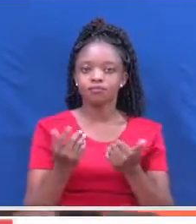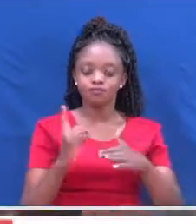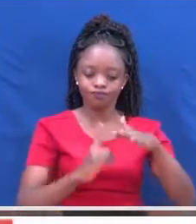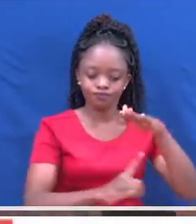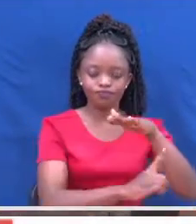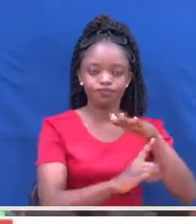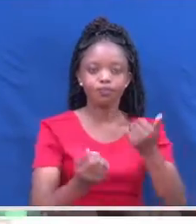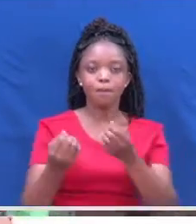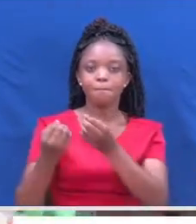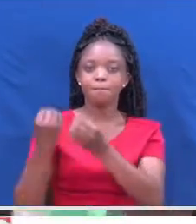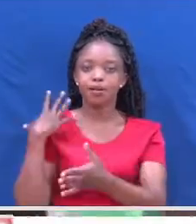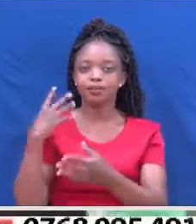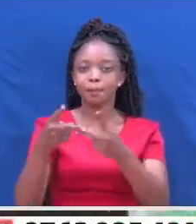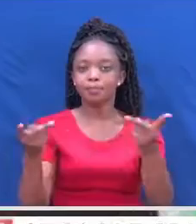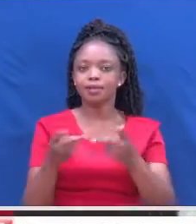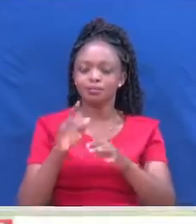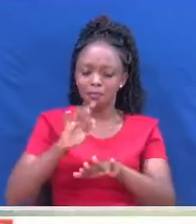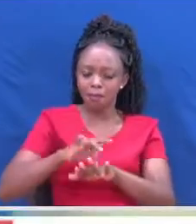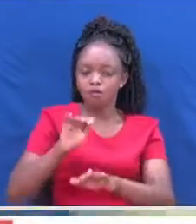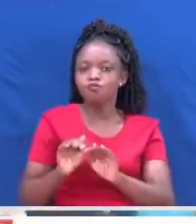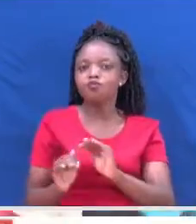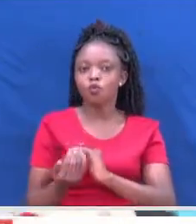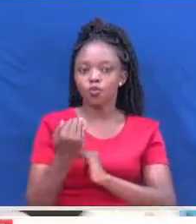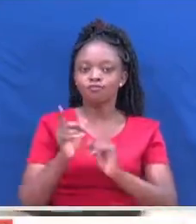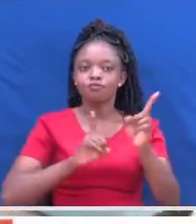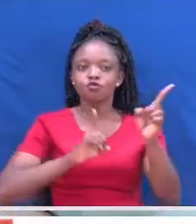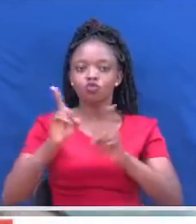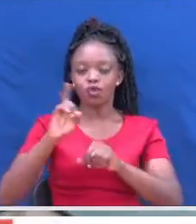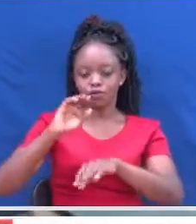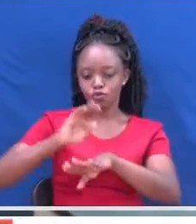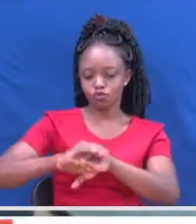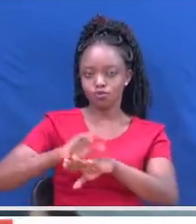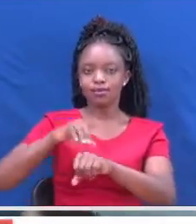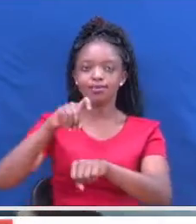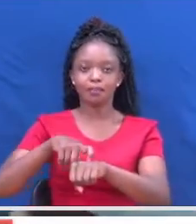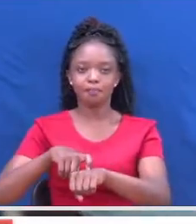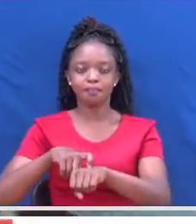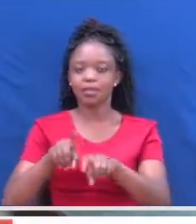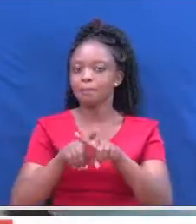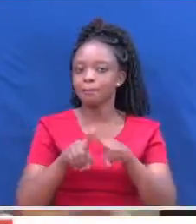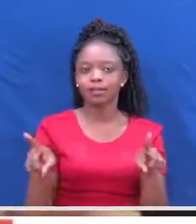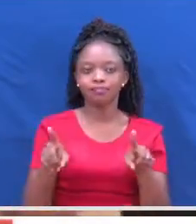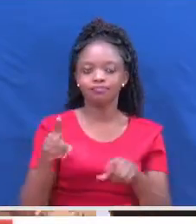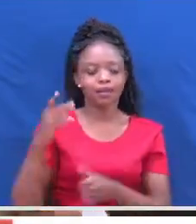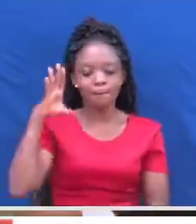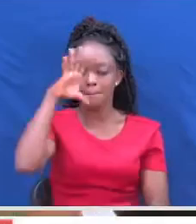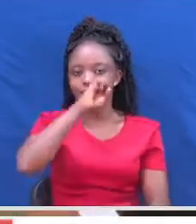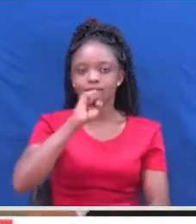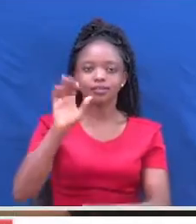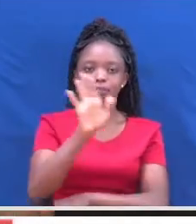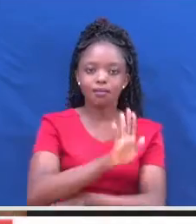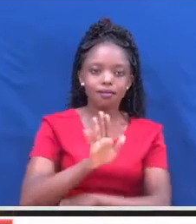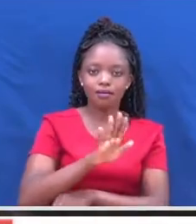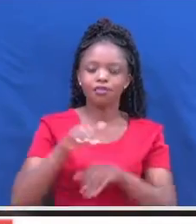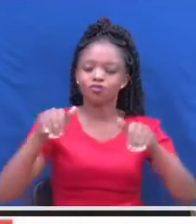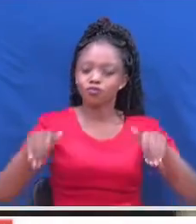vituo vya mabasi asubuhi na mapema ili kusafiri kwa wakati mzuri, ila ukosefu wa magari na ngoja magari